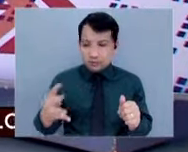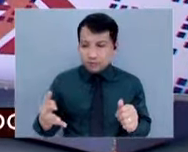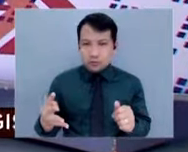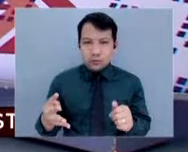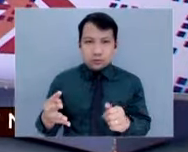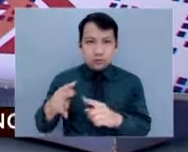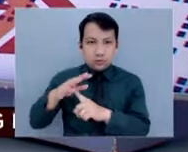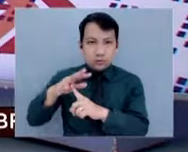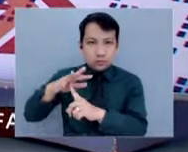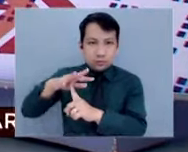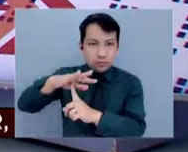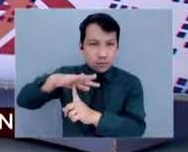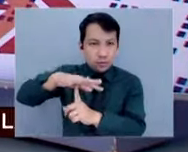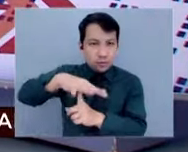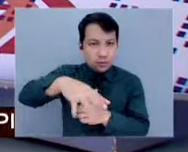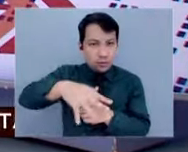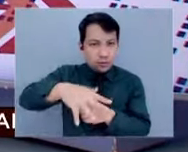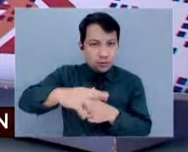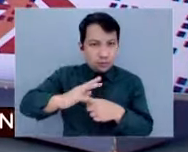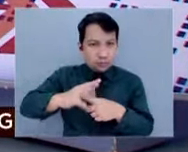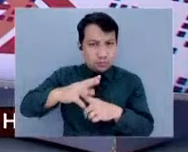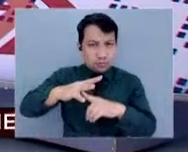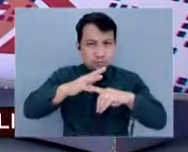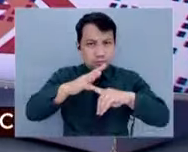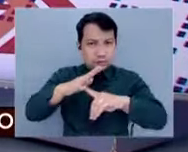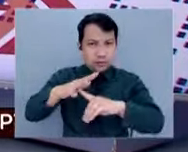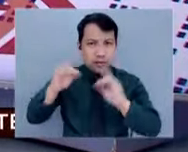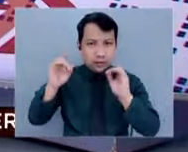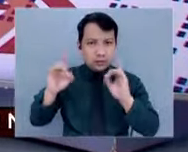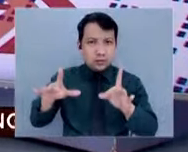saka pinahanginan. Ang mapanganib na